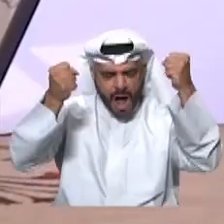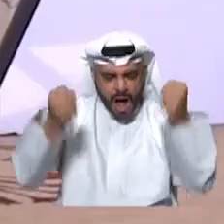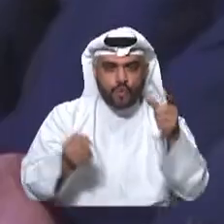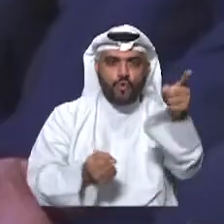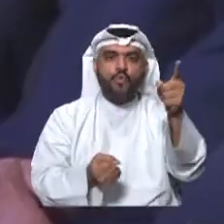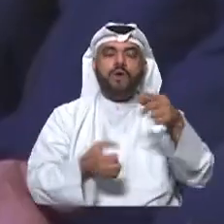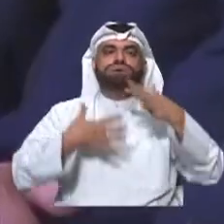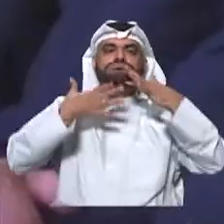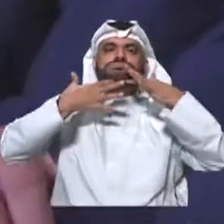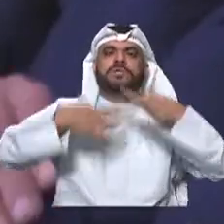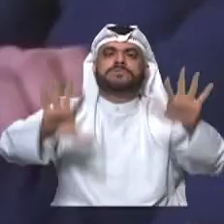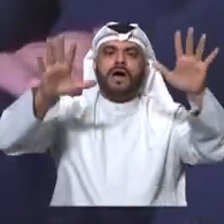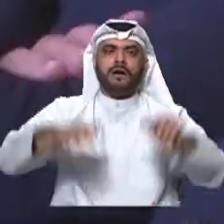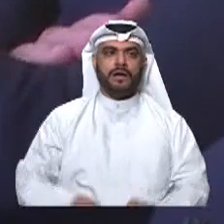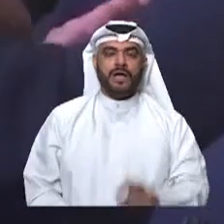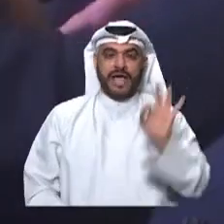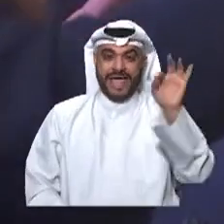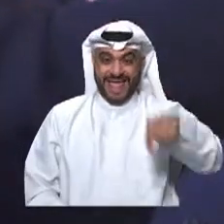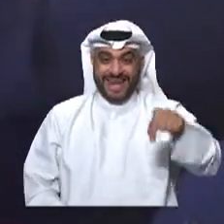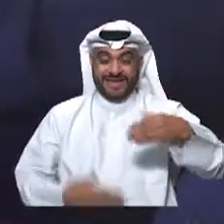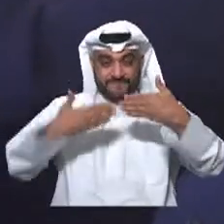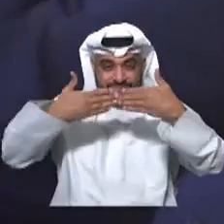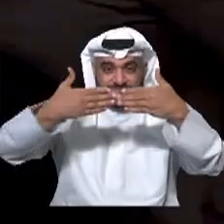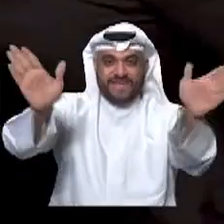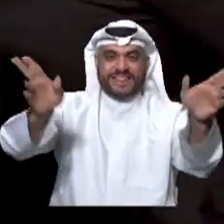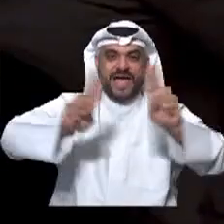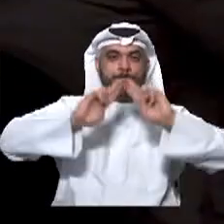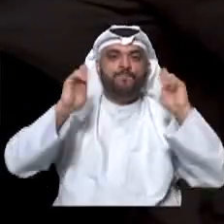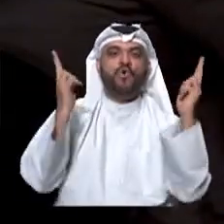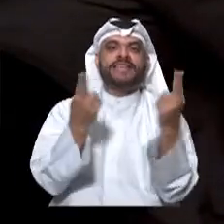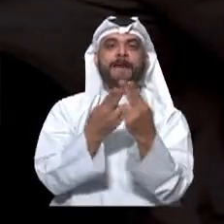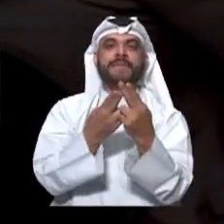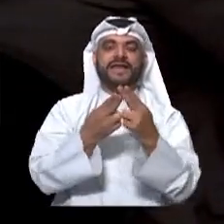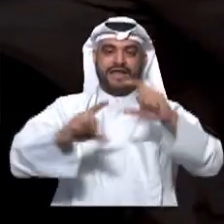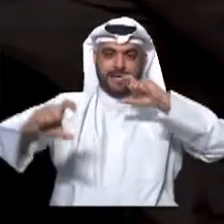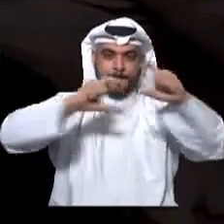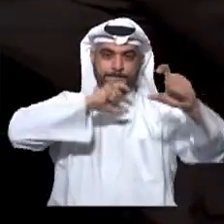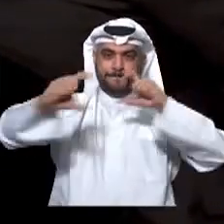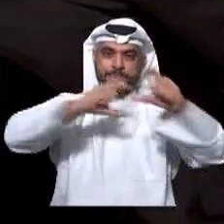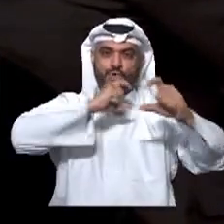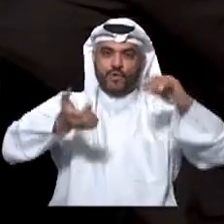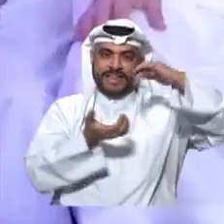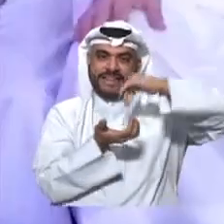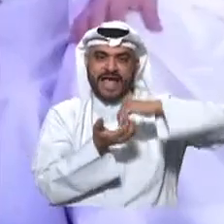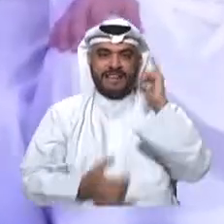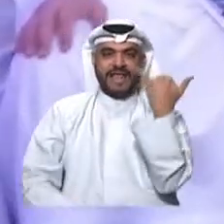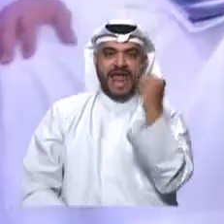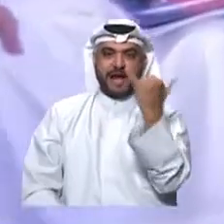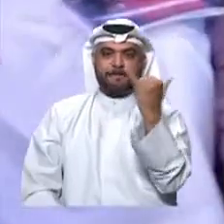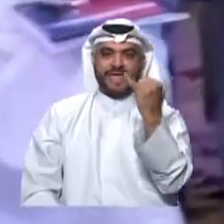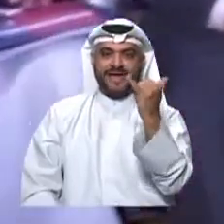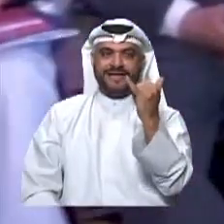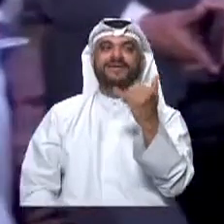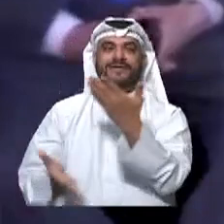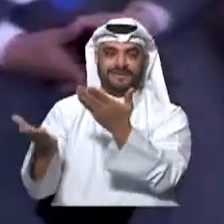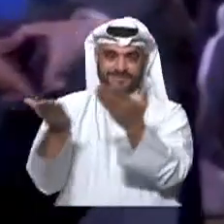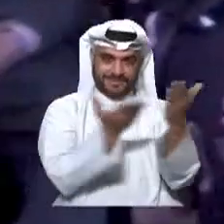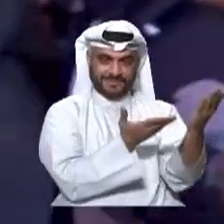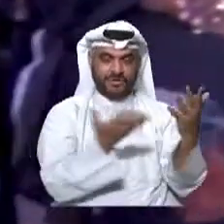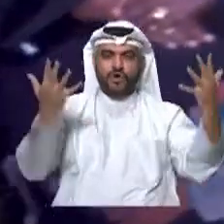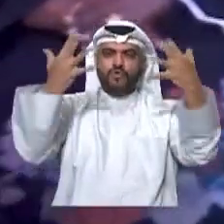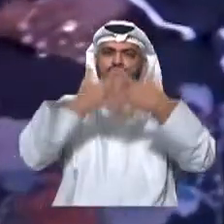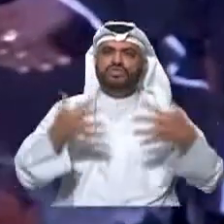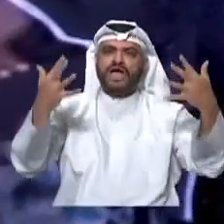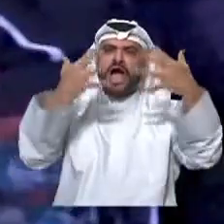العربية، انطلقت في القاهرة فعاليات المؤتمر المصرفي العربي لعام 2022، وذلك بمشاركة نحو